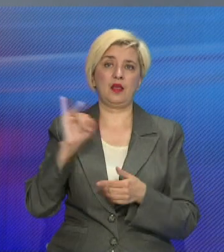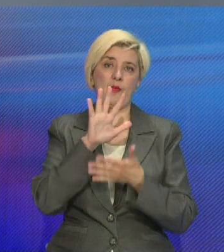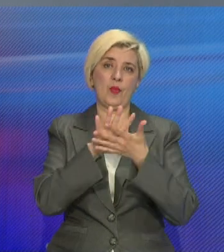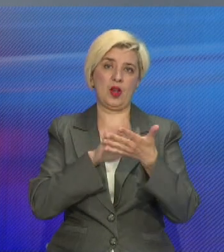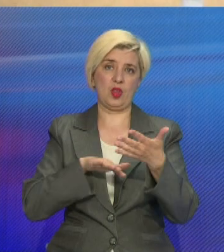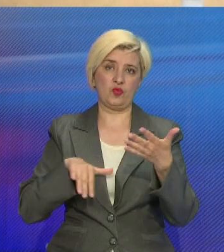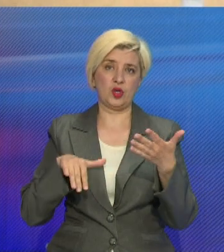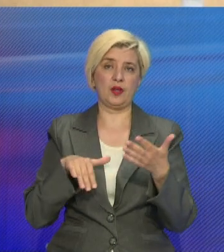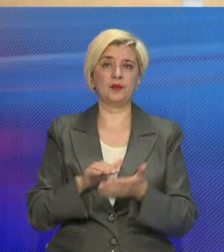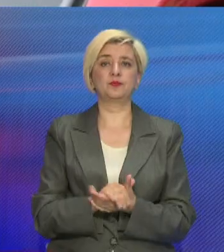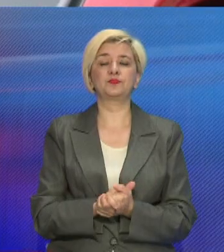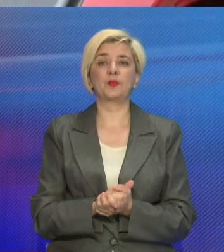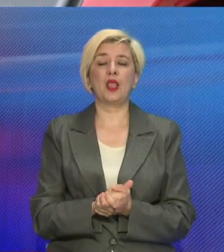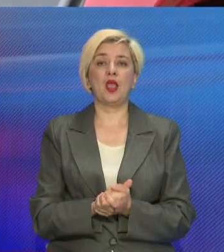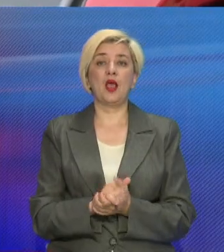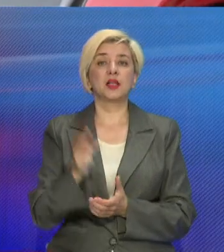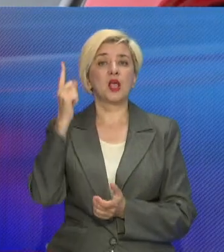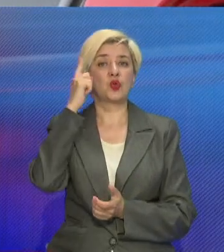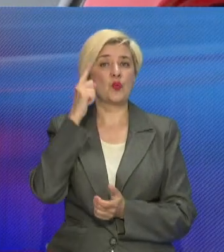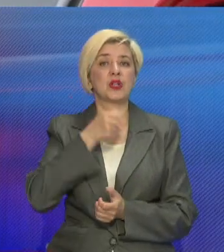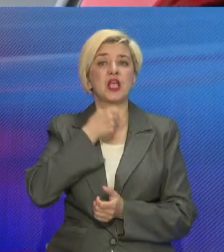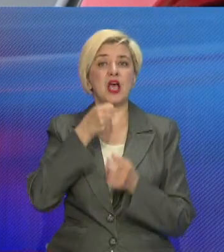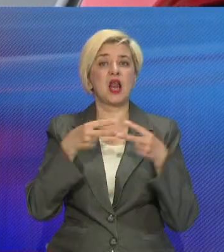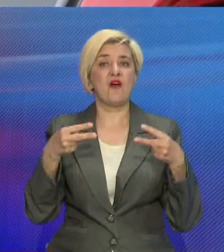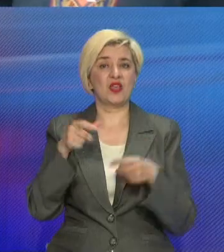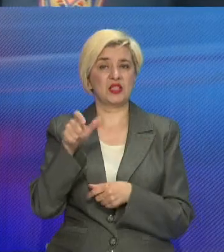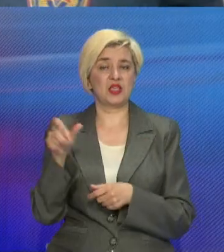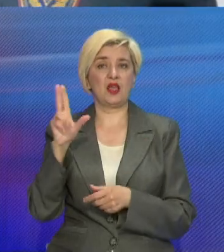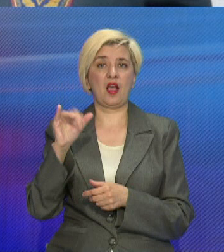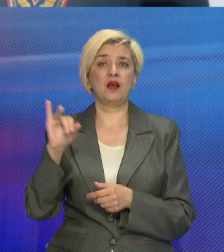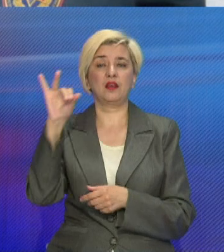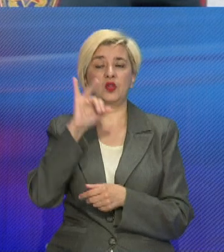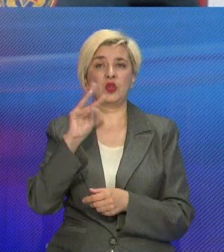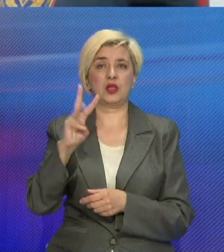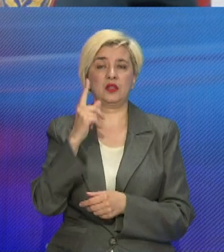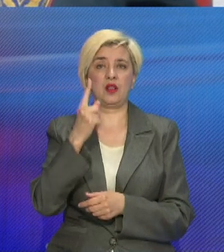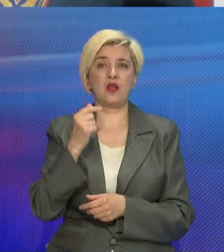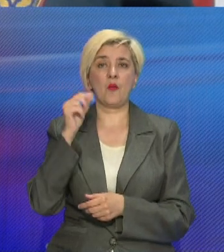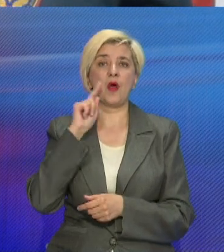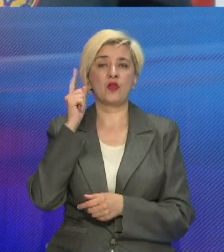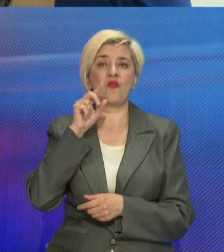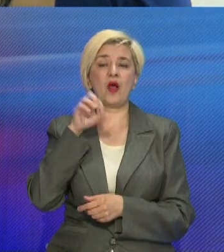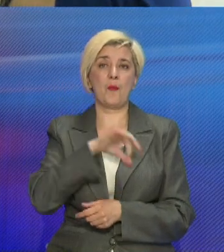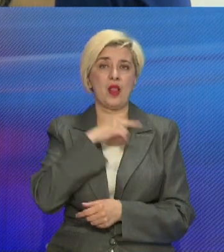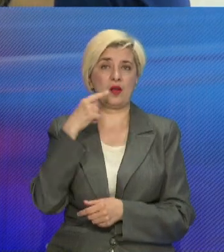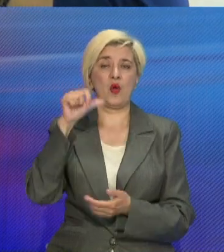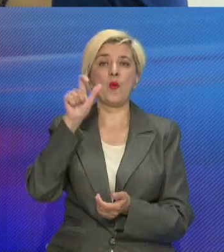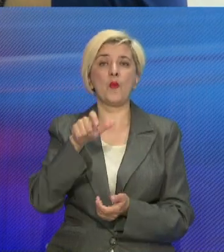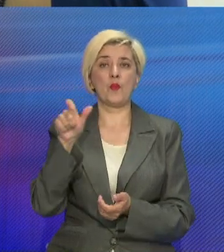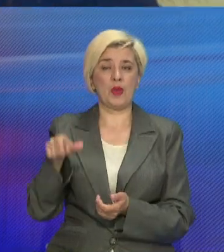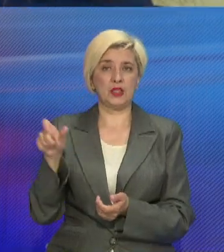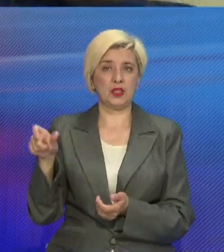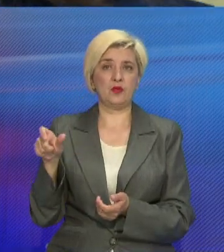продолжая их. Задумывались ровесники, как летопис 31-го молодого белоруса, представника уникального узросту.